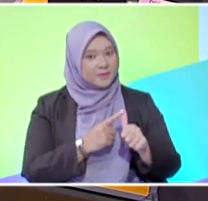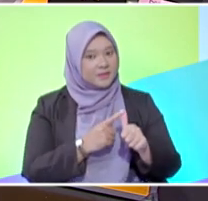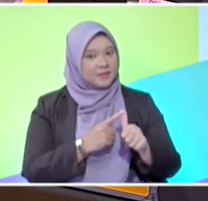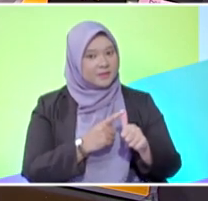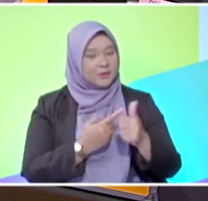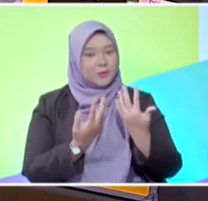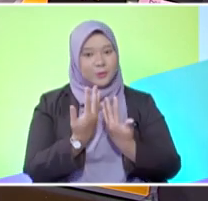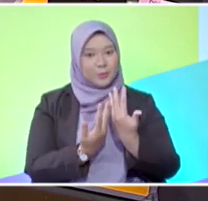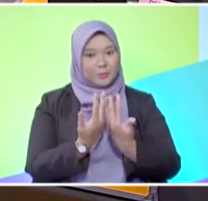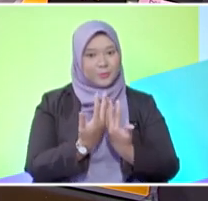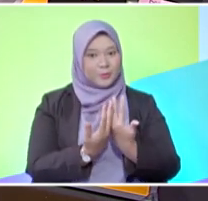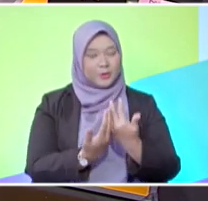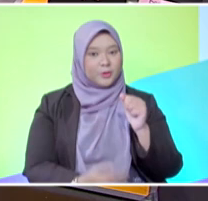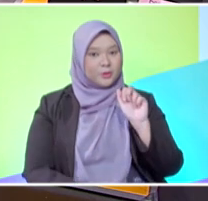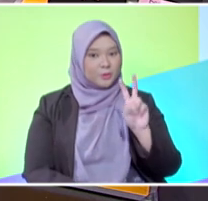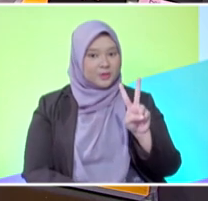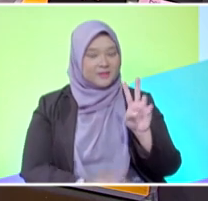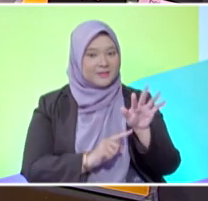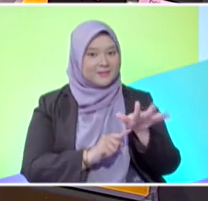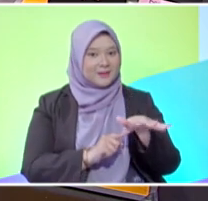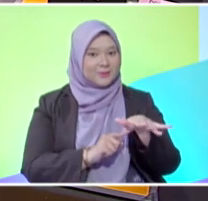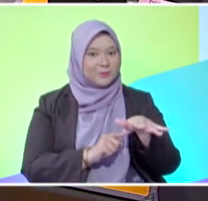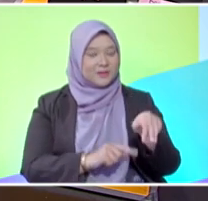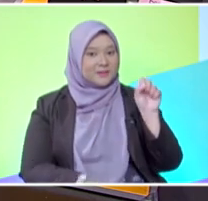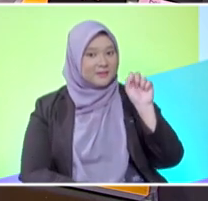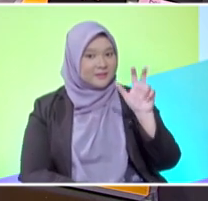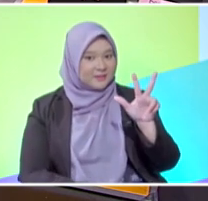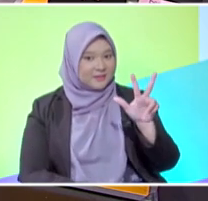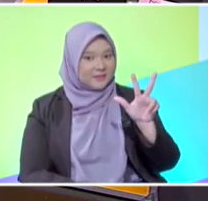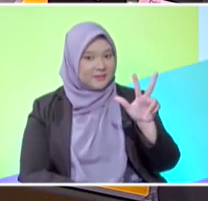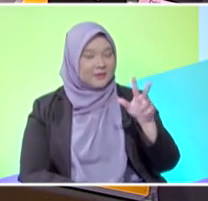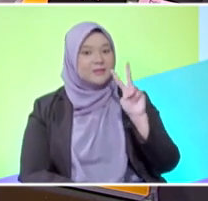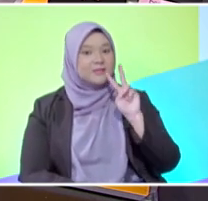perkataan dengan gambar apa